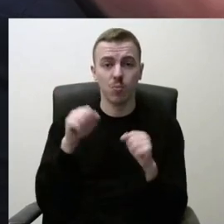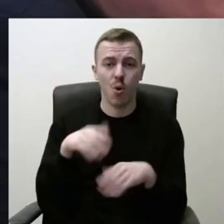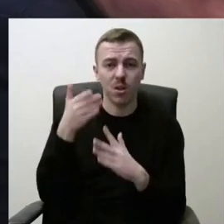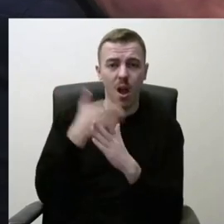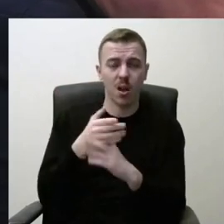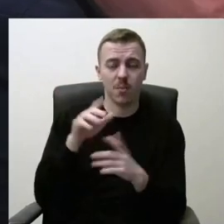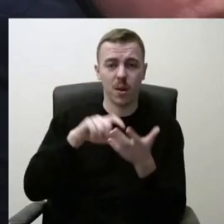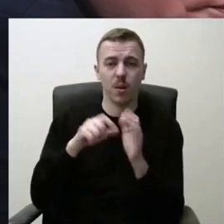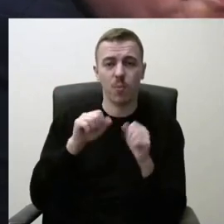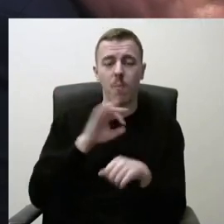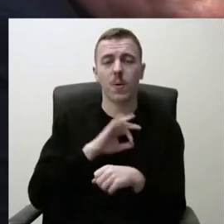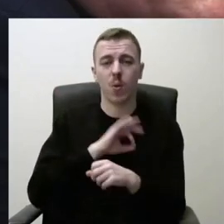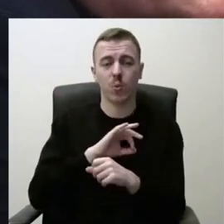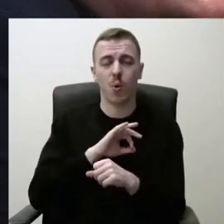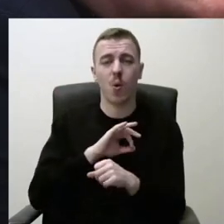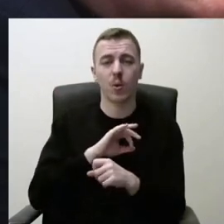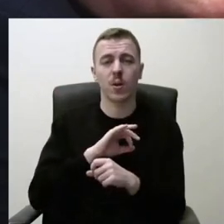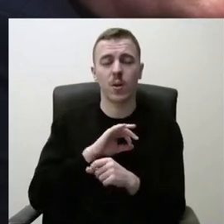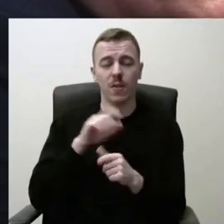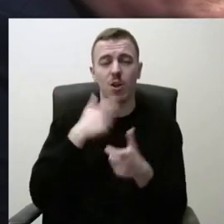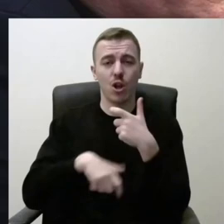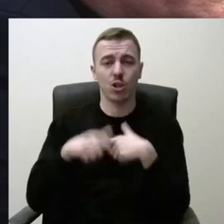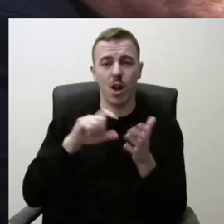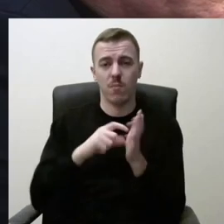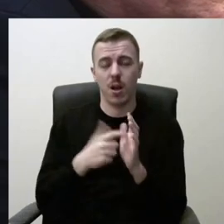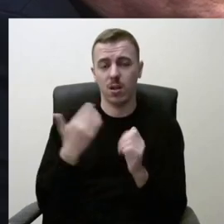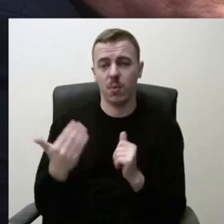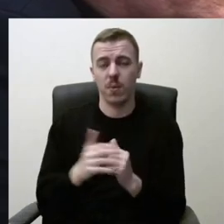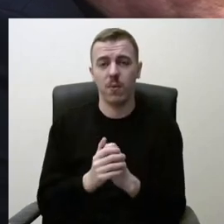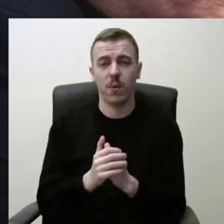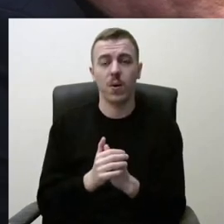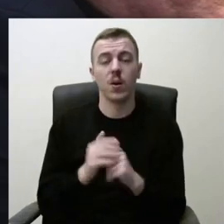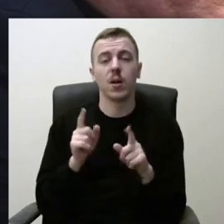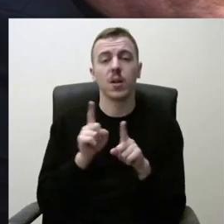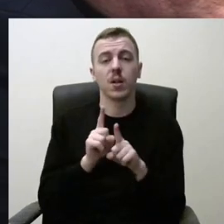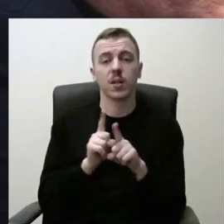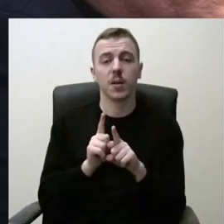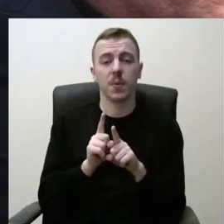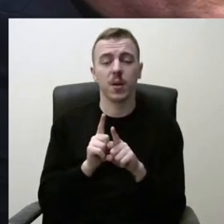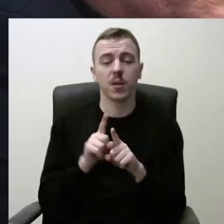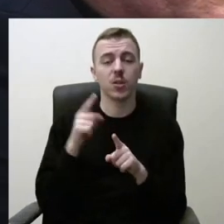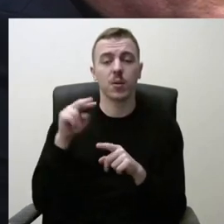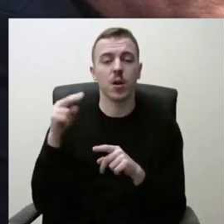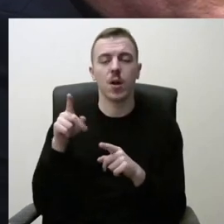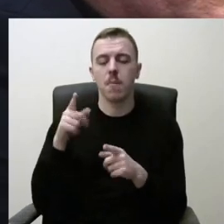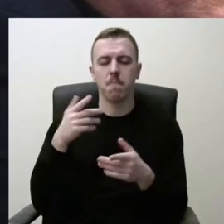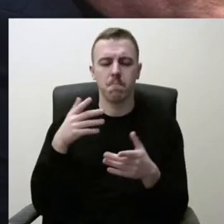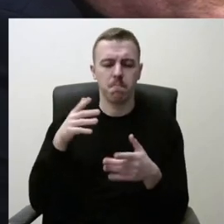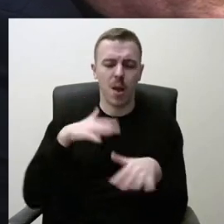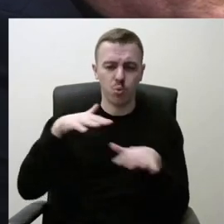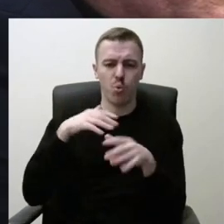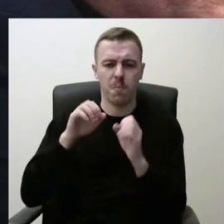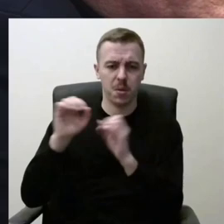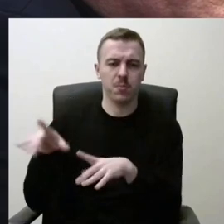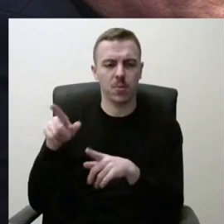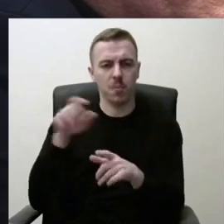būti naudojamos kaip darželio patalpos, o iš kitos pusės netiduotos bendruomeniai. Ir trečias dalykas,